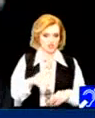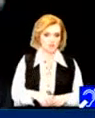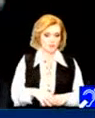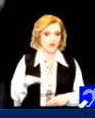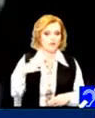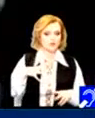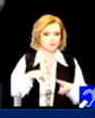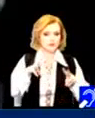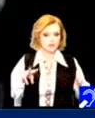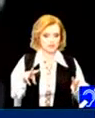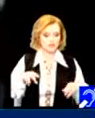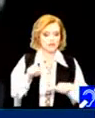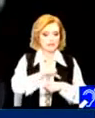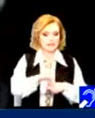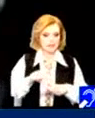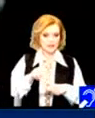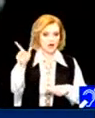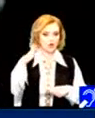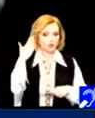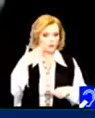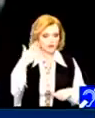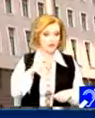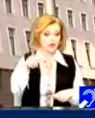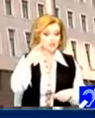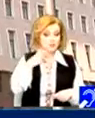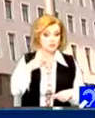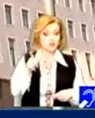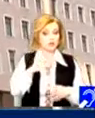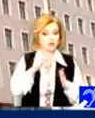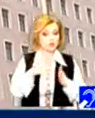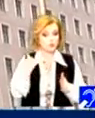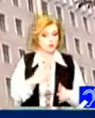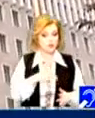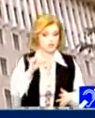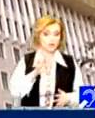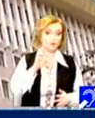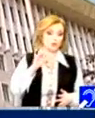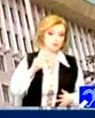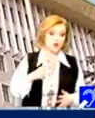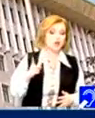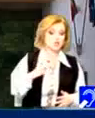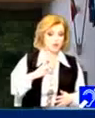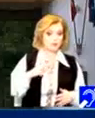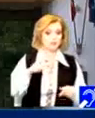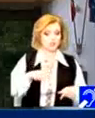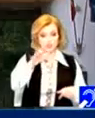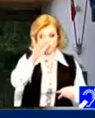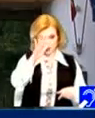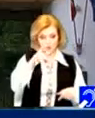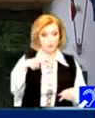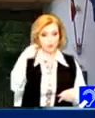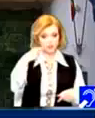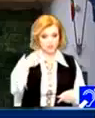Fost ministru de externe al României, senatorul Titus Corlățean, spune că atât Bucureștiul cât și Bruselul așteaptă de la politicienii din